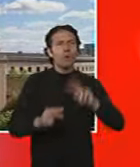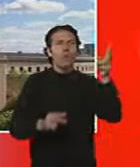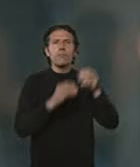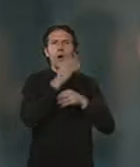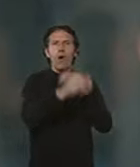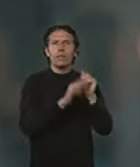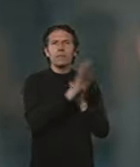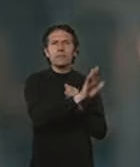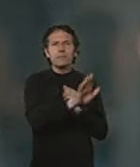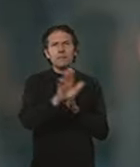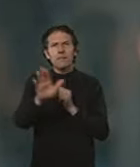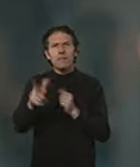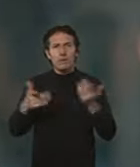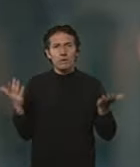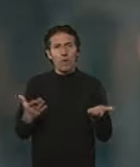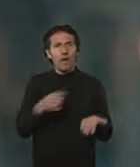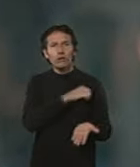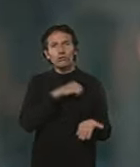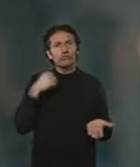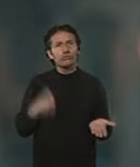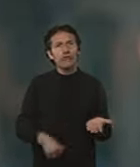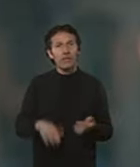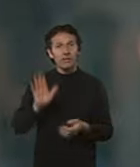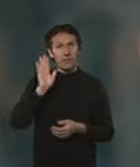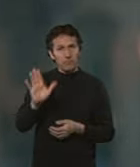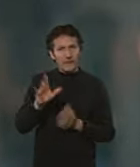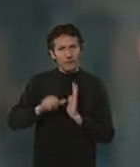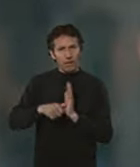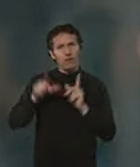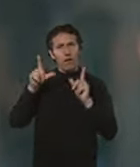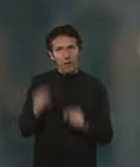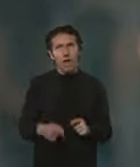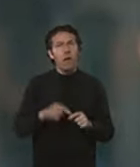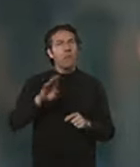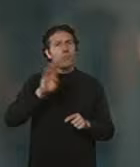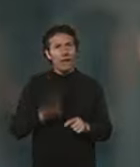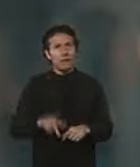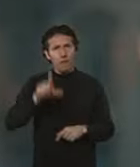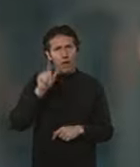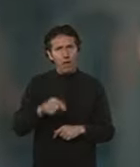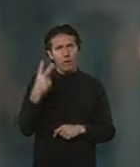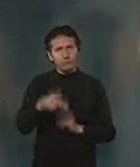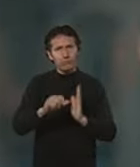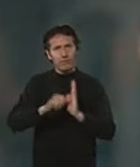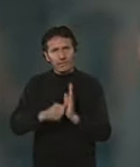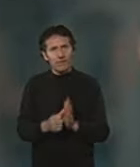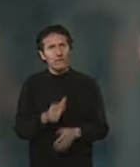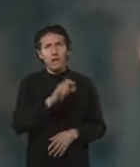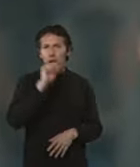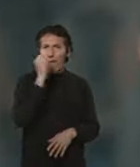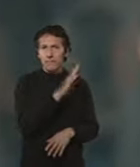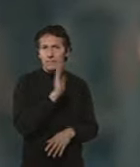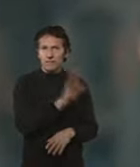le monde croyez-vous que la Chine ne défend pas son identité que le Brésil ne défend pas son identité que les